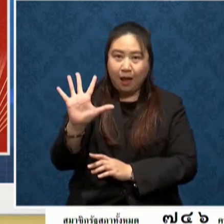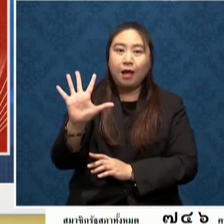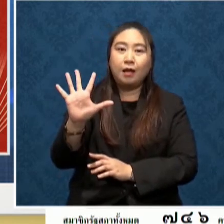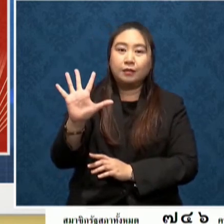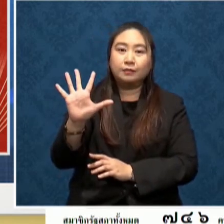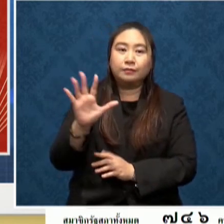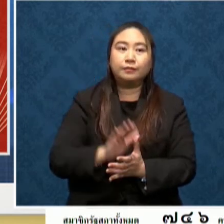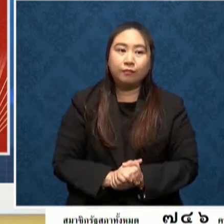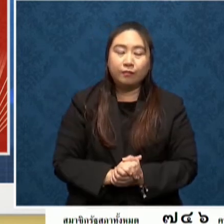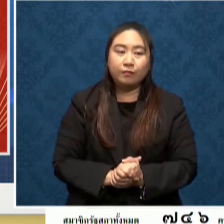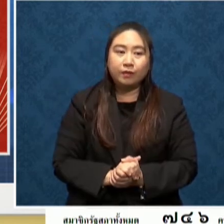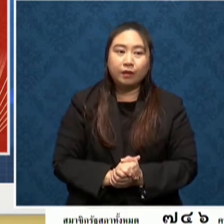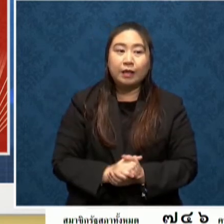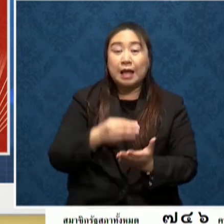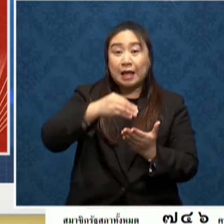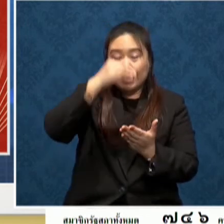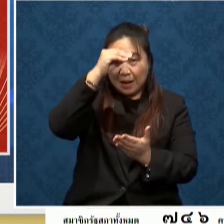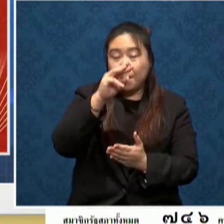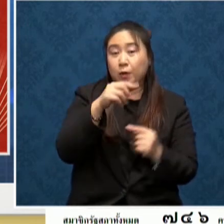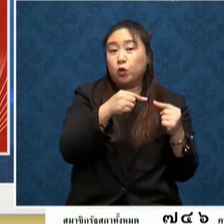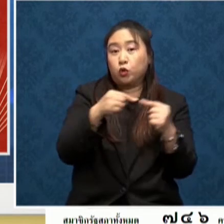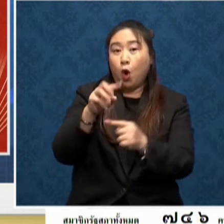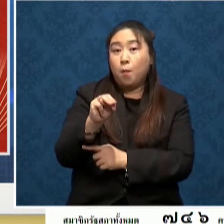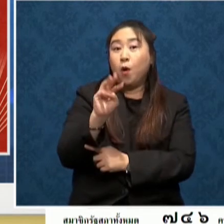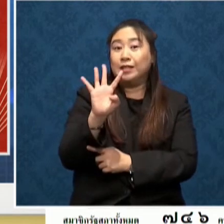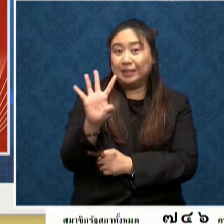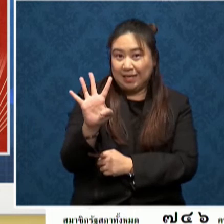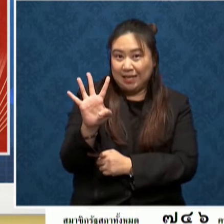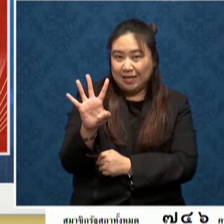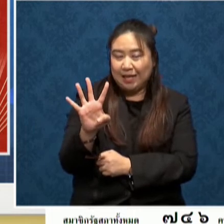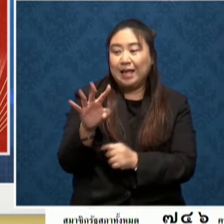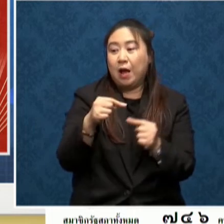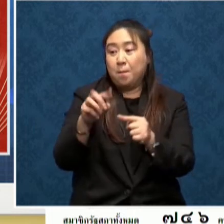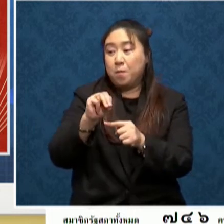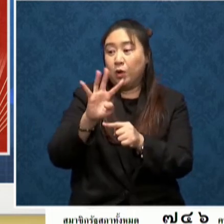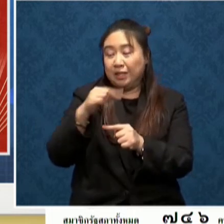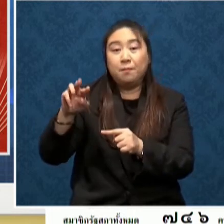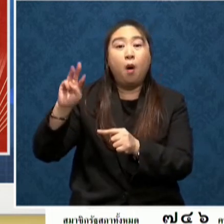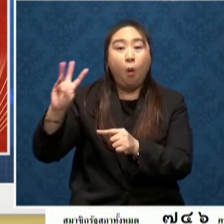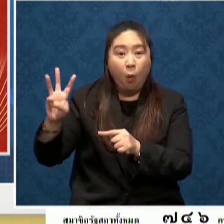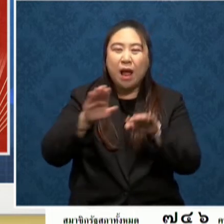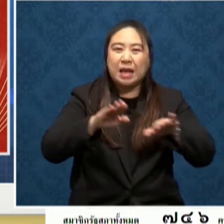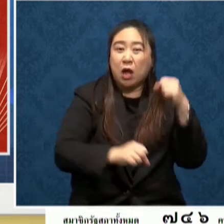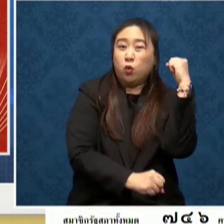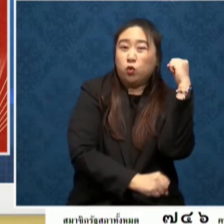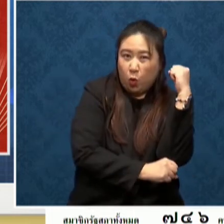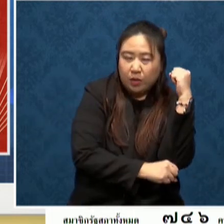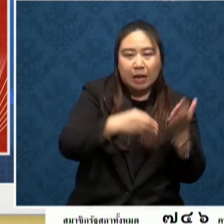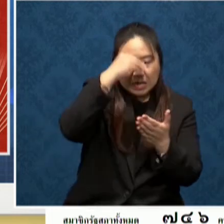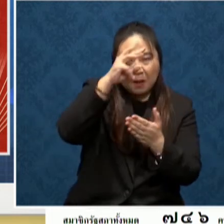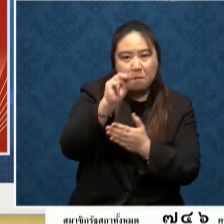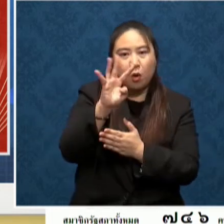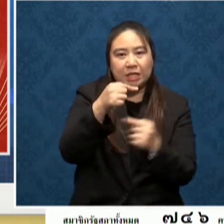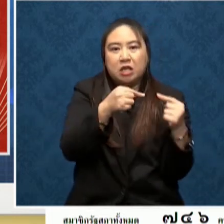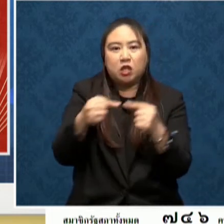ตัวเลขการเข้าเรีนต่มอปายของนเรีนเด็กกลุมที่ยากจนมากไม่ได้ต่อมอปายเกือบ 1น 3